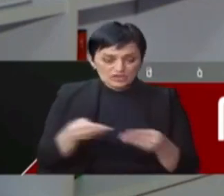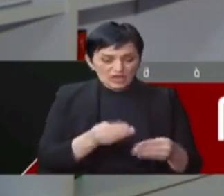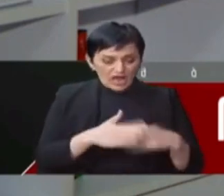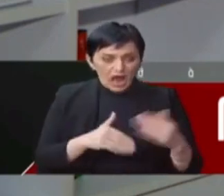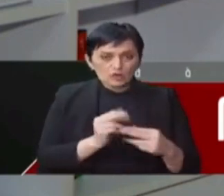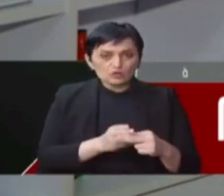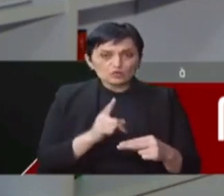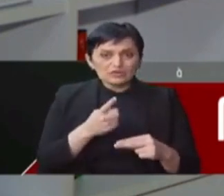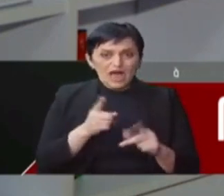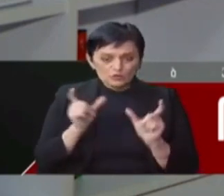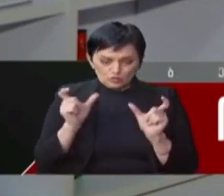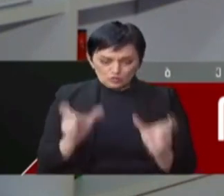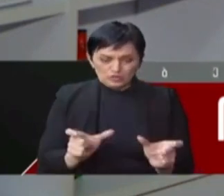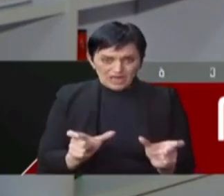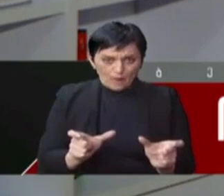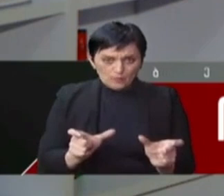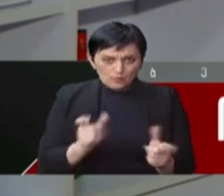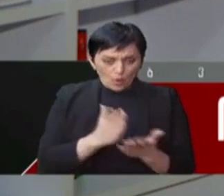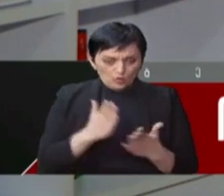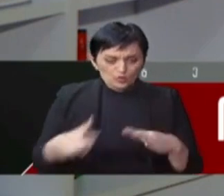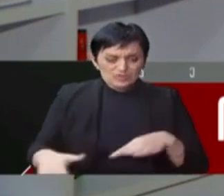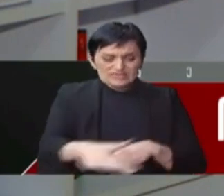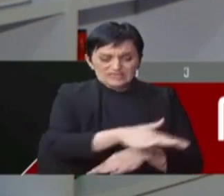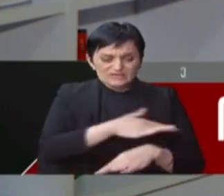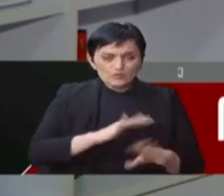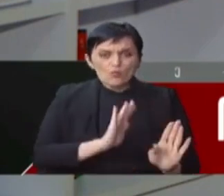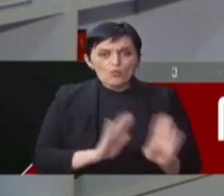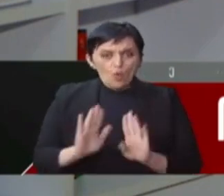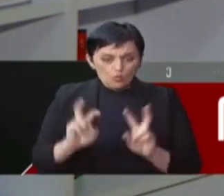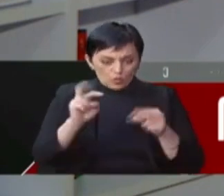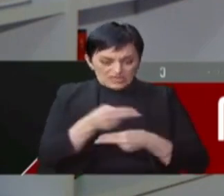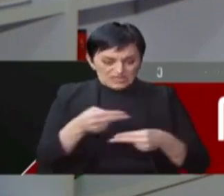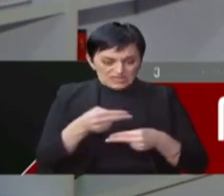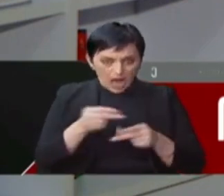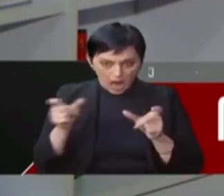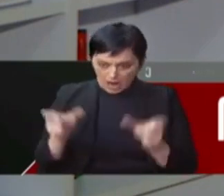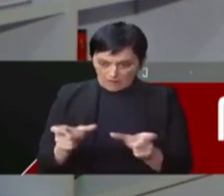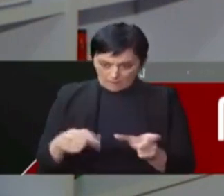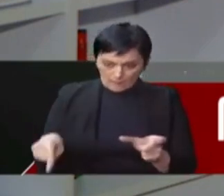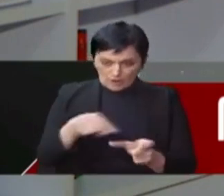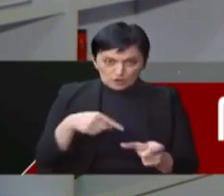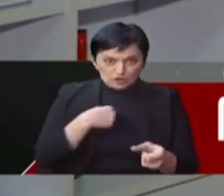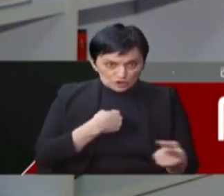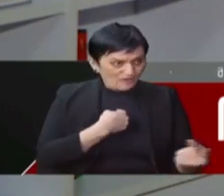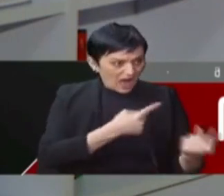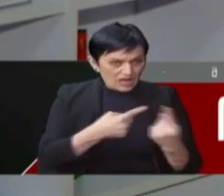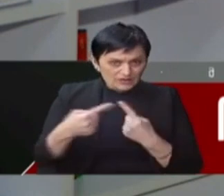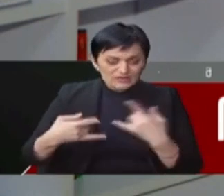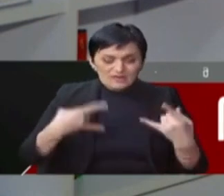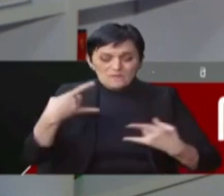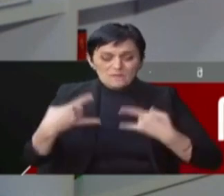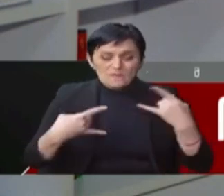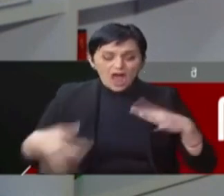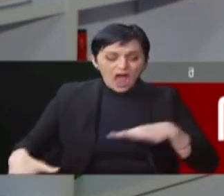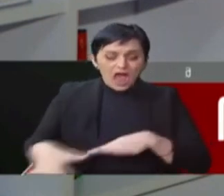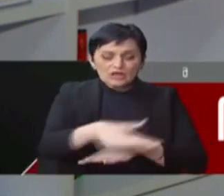რომ დაბლოკილია საჯარო სივრცე მხოლოდ და მხოლოდ ამ თემით. აი ჩვენ ხო ამაზე ვსაუბრობთ და მთელი მედია სივრცე